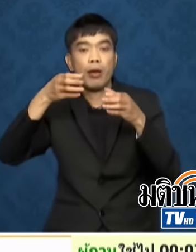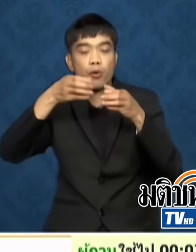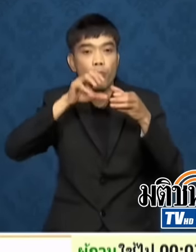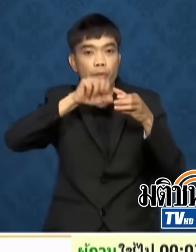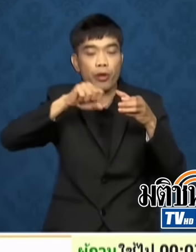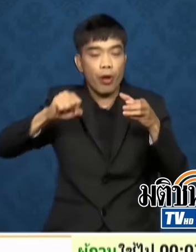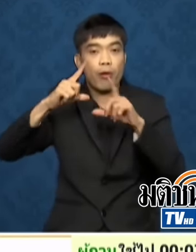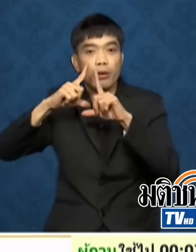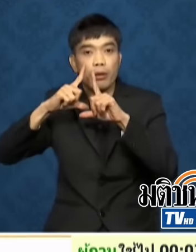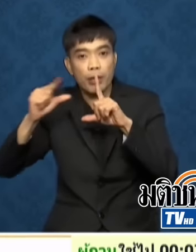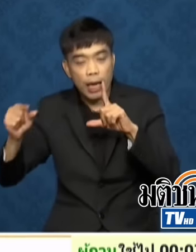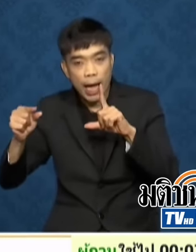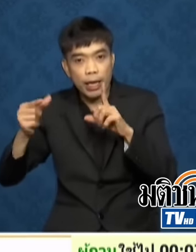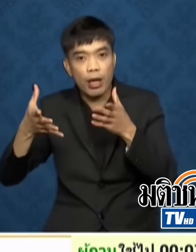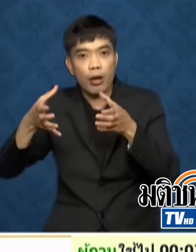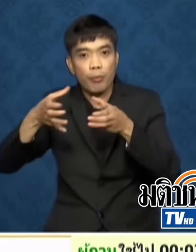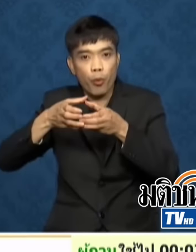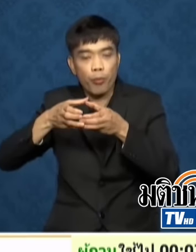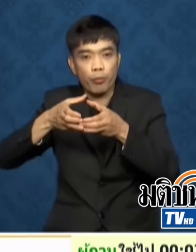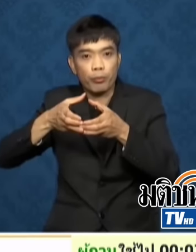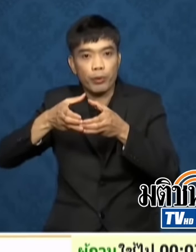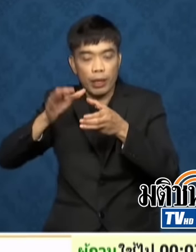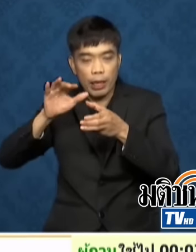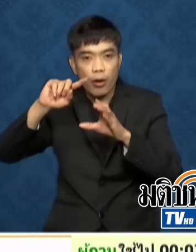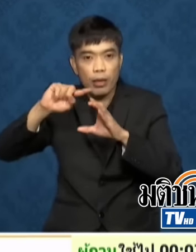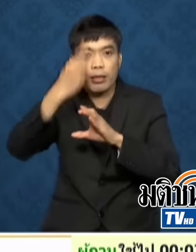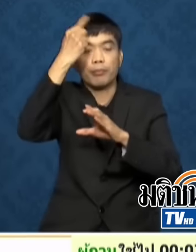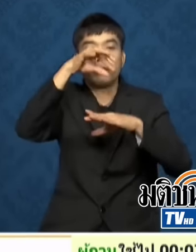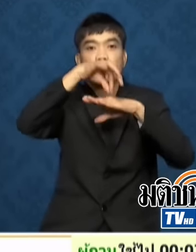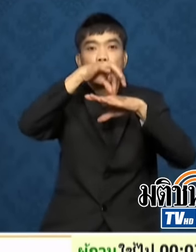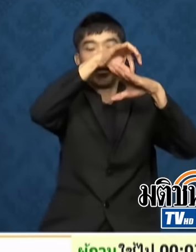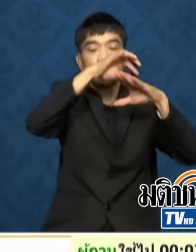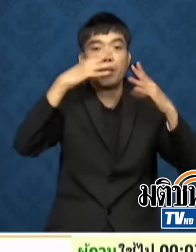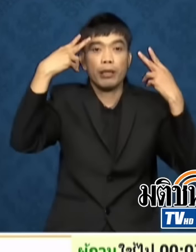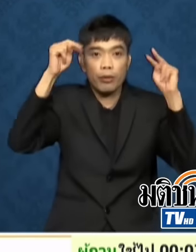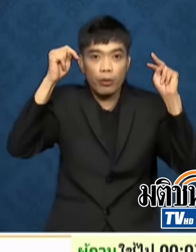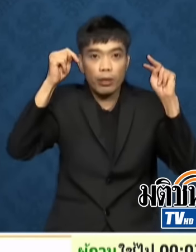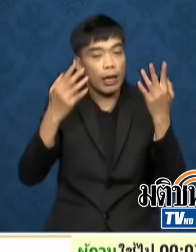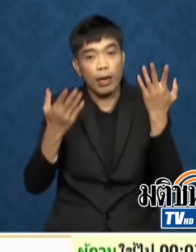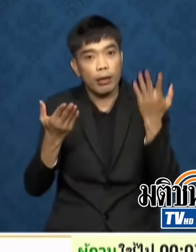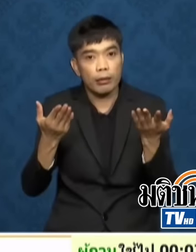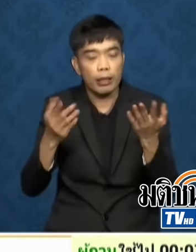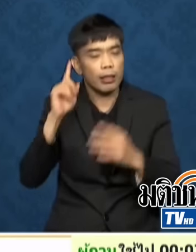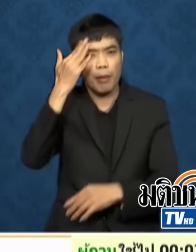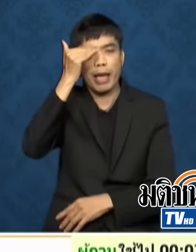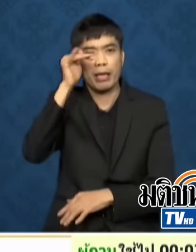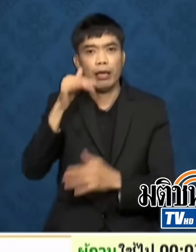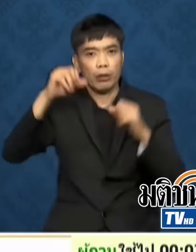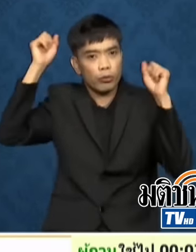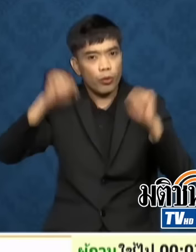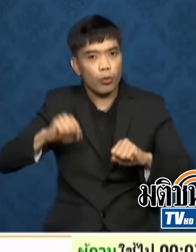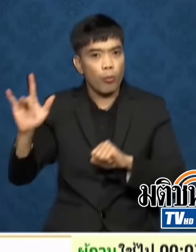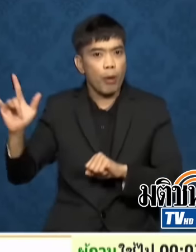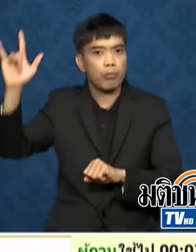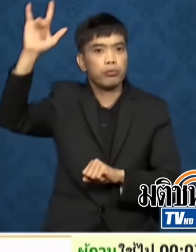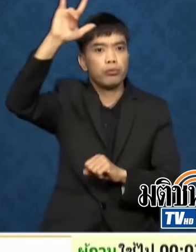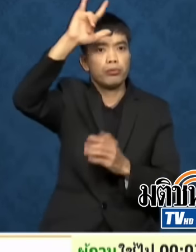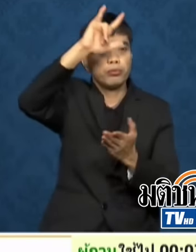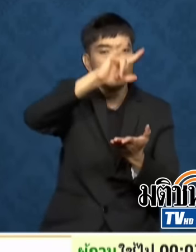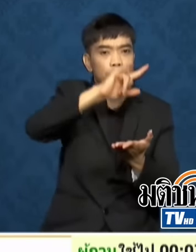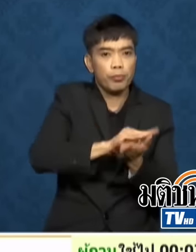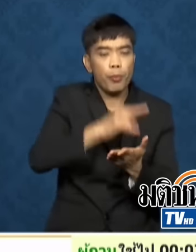งรัฐบาลแต่ท่านอดีตนายกทักษิณท่านผมถือว่าท่านมีความกล้